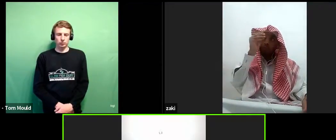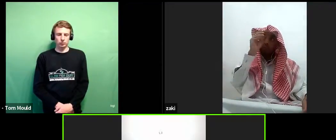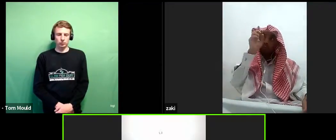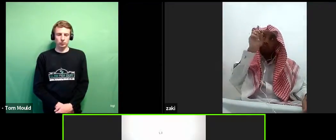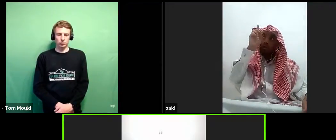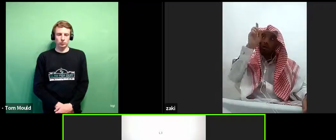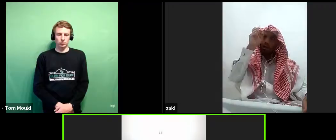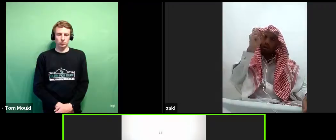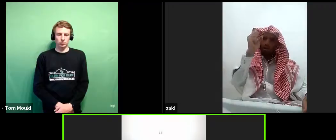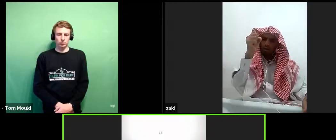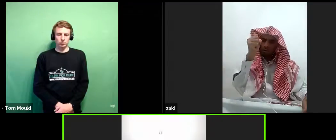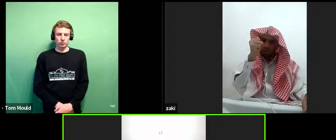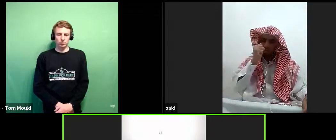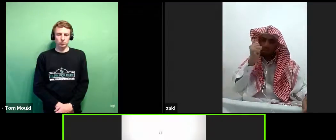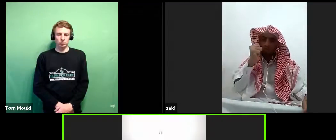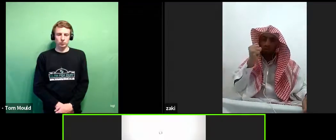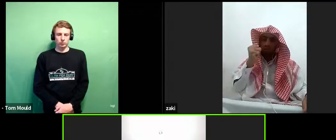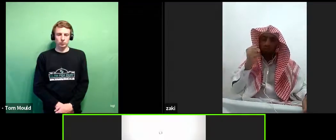لله